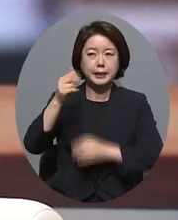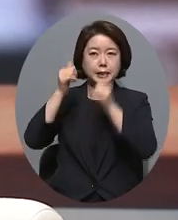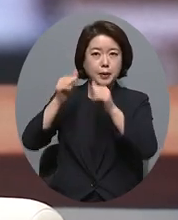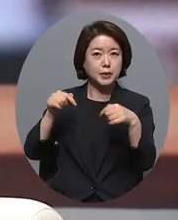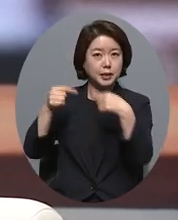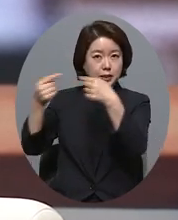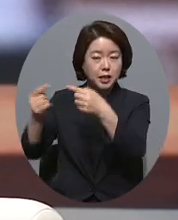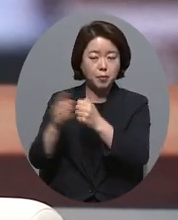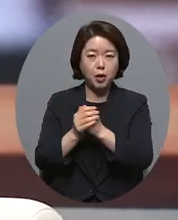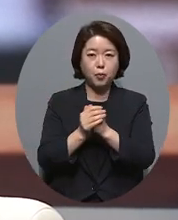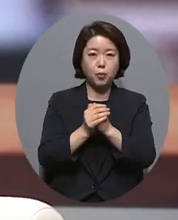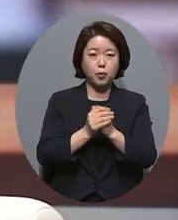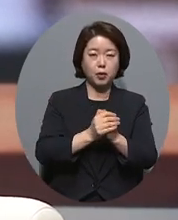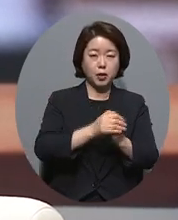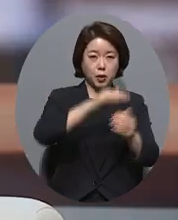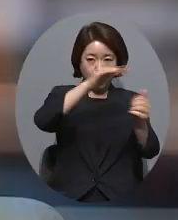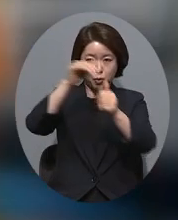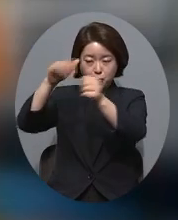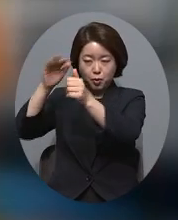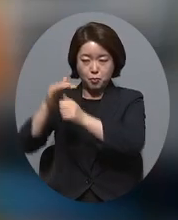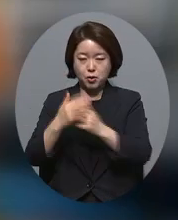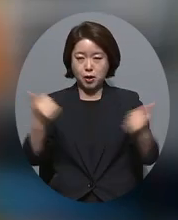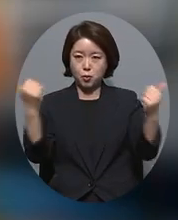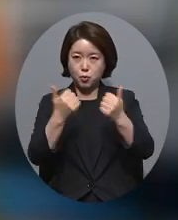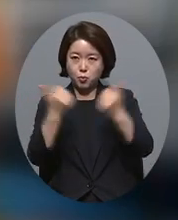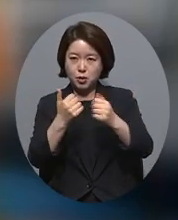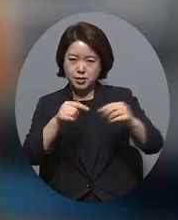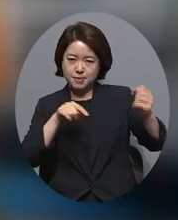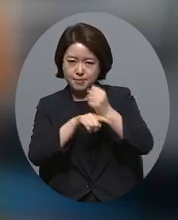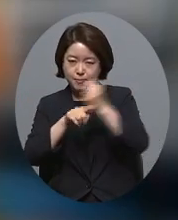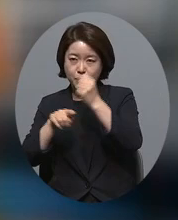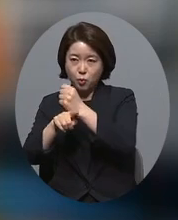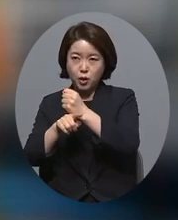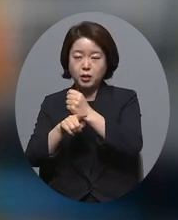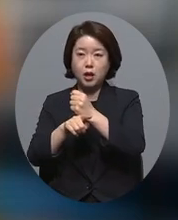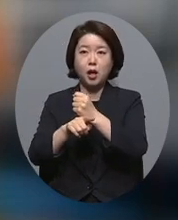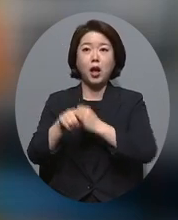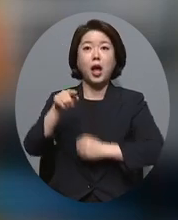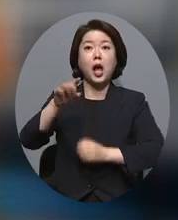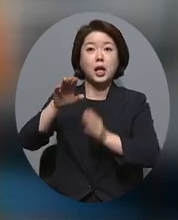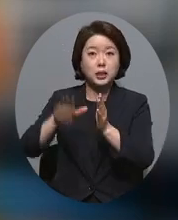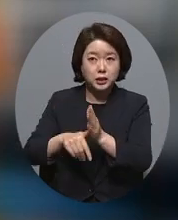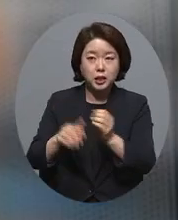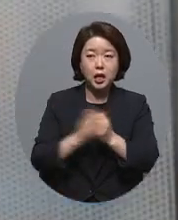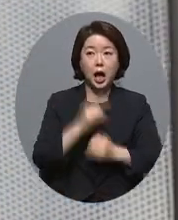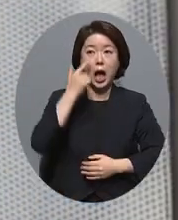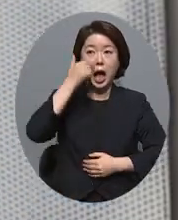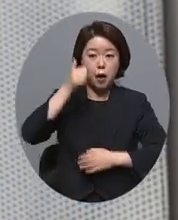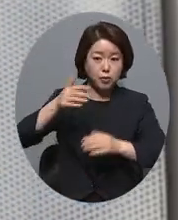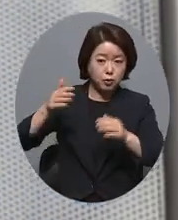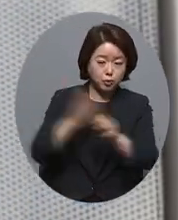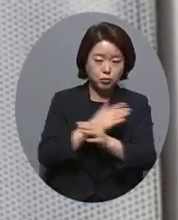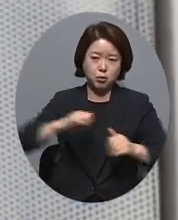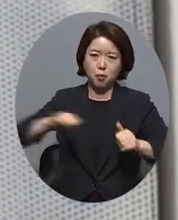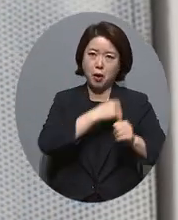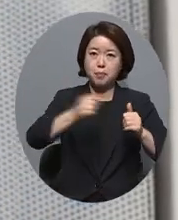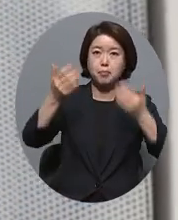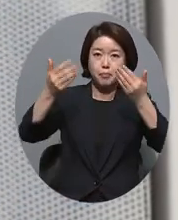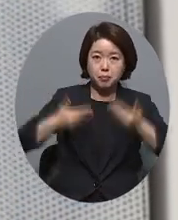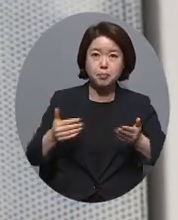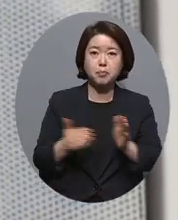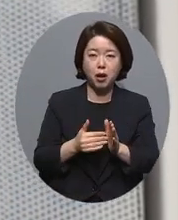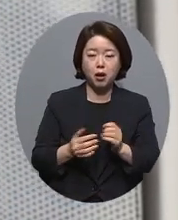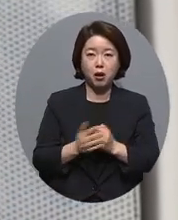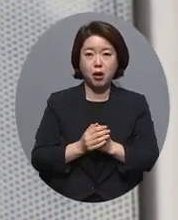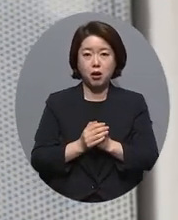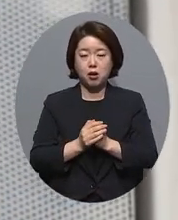출석해서 대질신문을 받았는데 아버지에게 폭행을 당했다는 지금 영상 보시는 것처럼 대질신문을 봤다